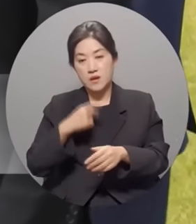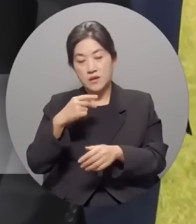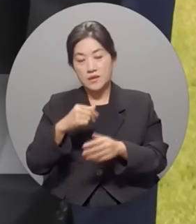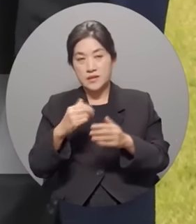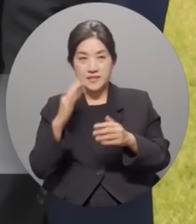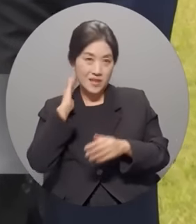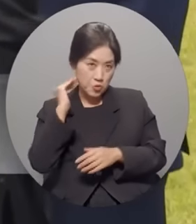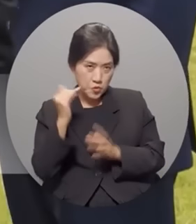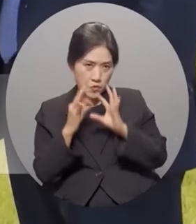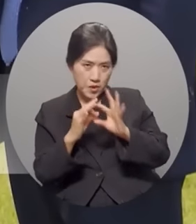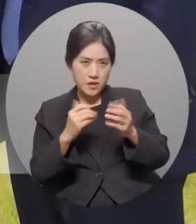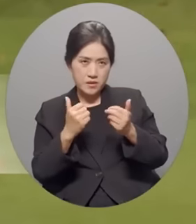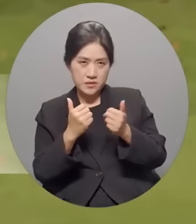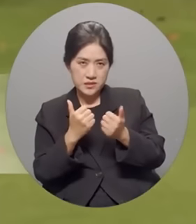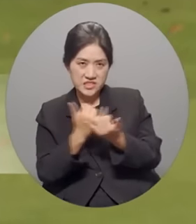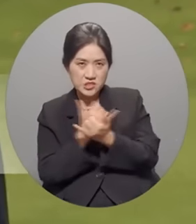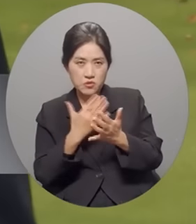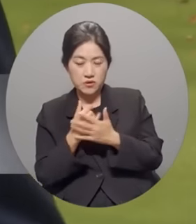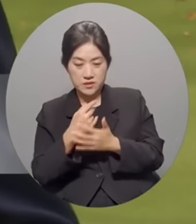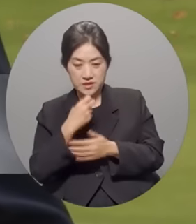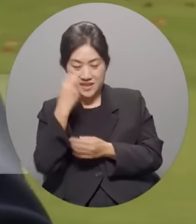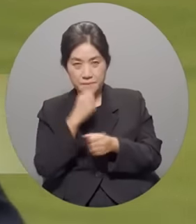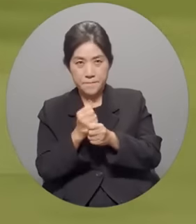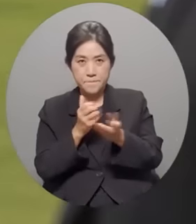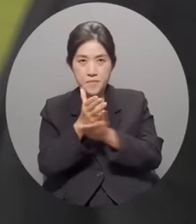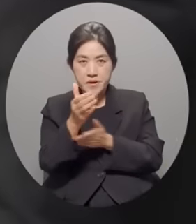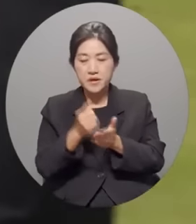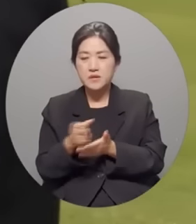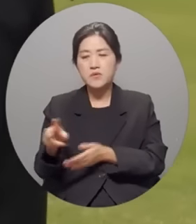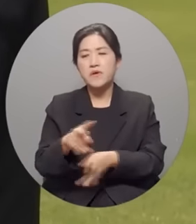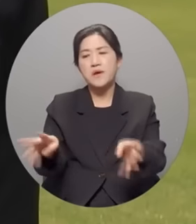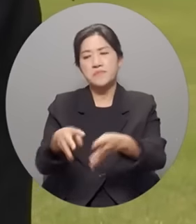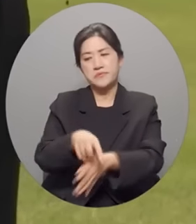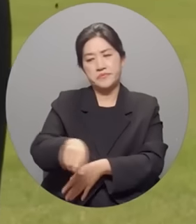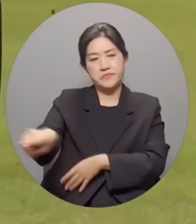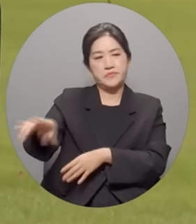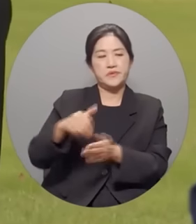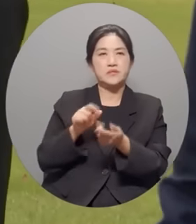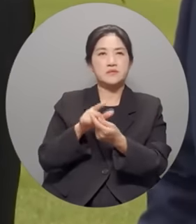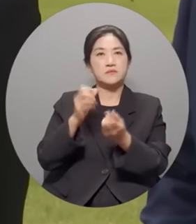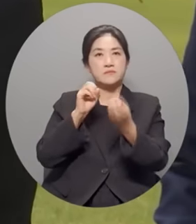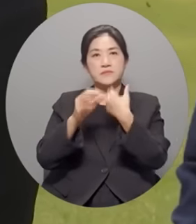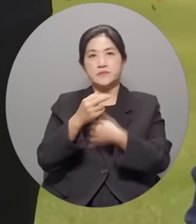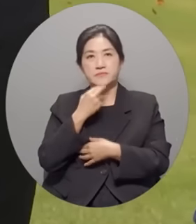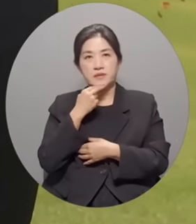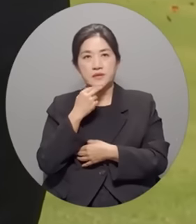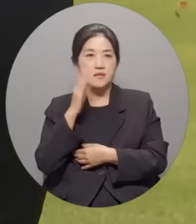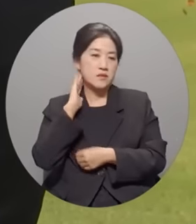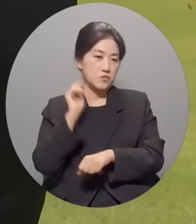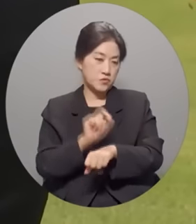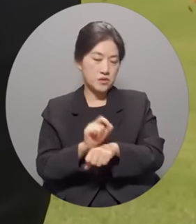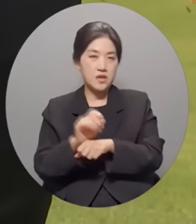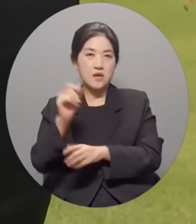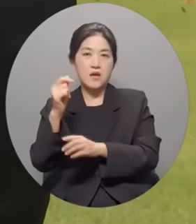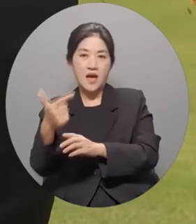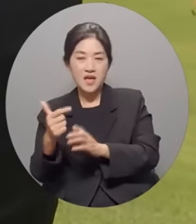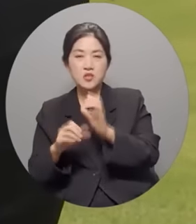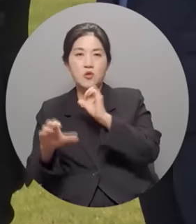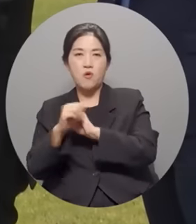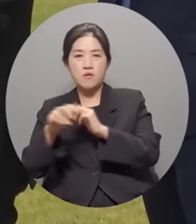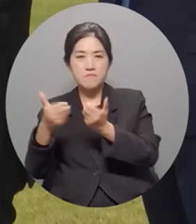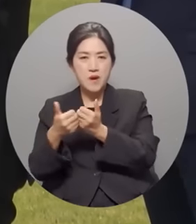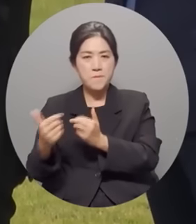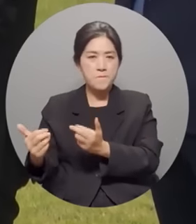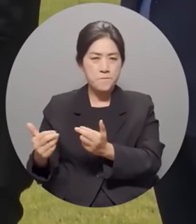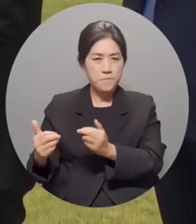협의에 국회가 추천해야 한다며 즉답을 피했습니다 대통령실은 한 대표는 추가 반론을 펼치거나 별다른 반응을